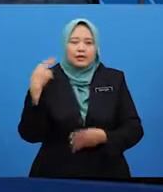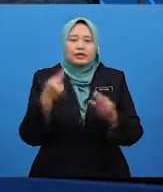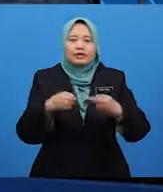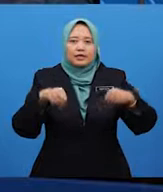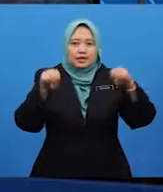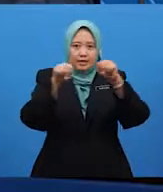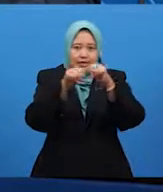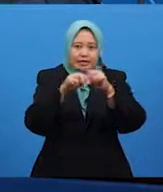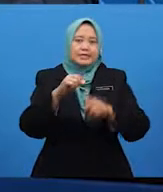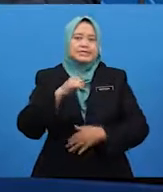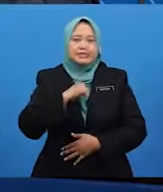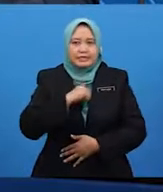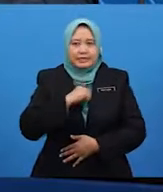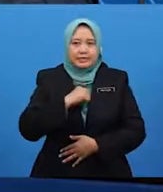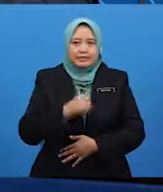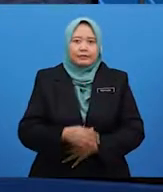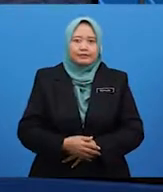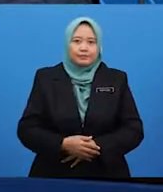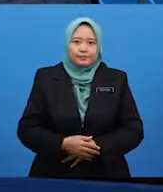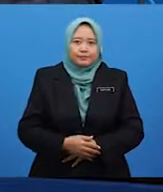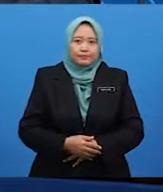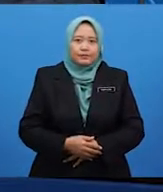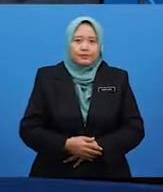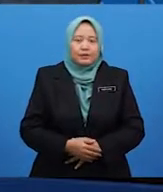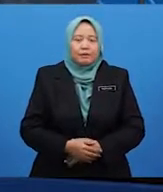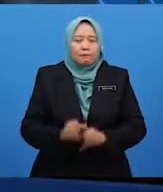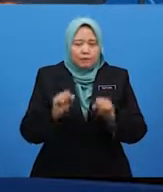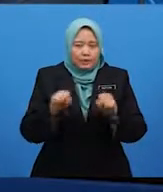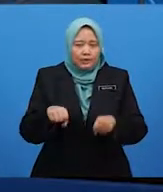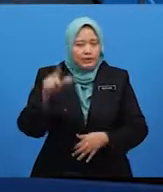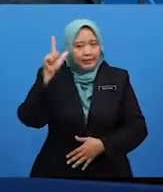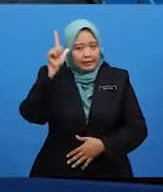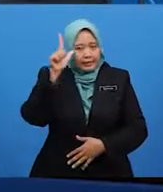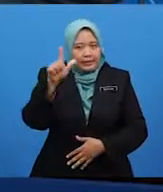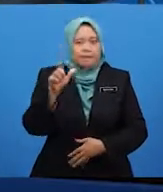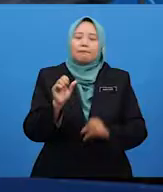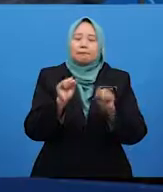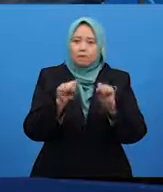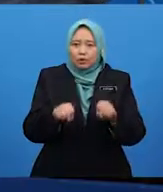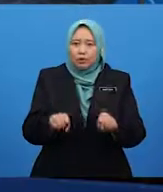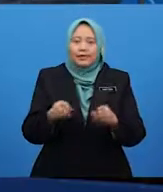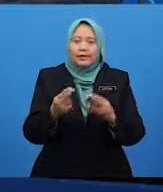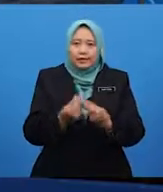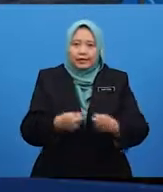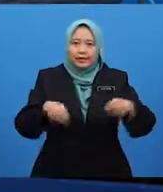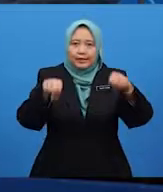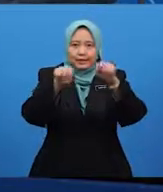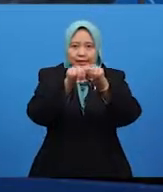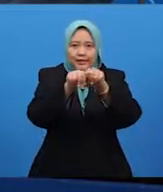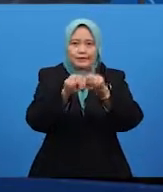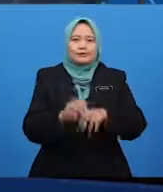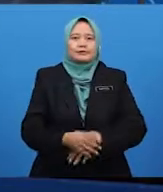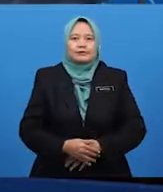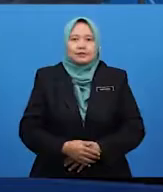ciptaan yang boleh dilihat dan juga dinilai. Betul, betul Cikgu? Betul, Cikgu Don. Tepat sekali. Okey, Alhamdulillah. Terima kasih Cikgu Arif. Jadi kita